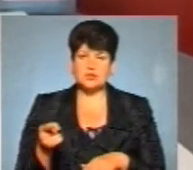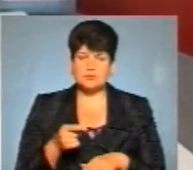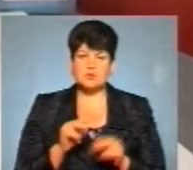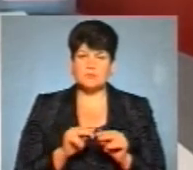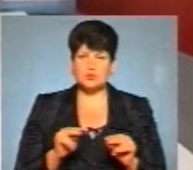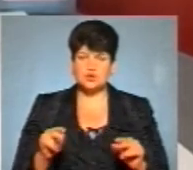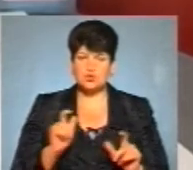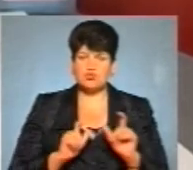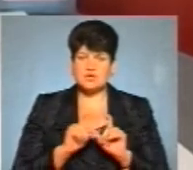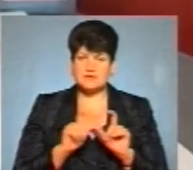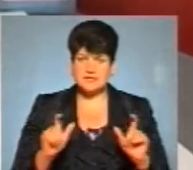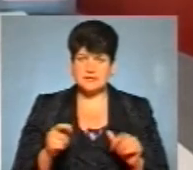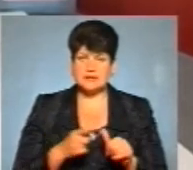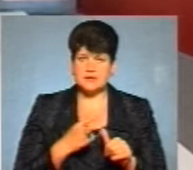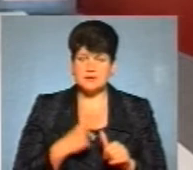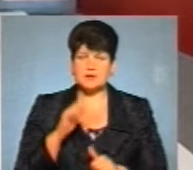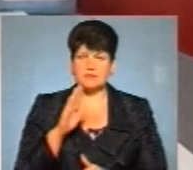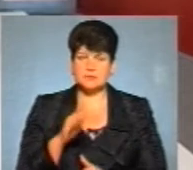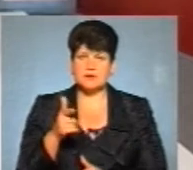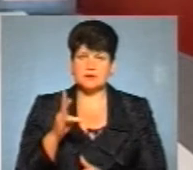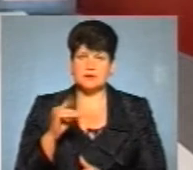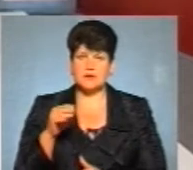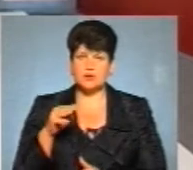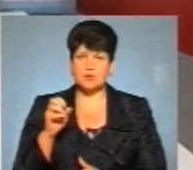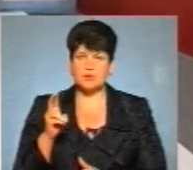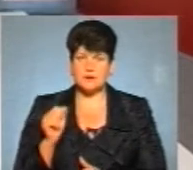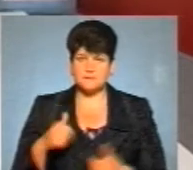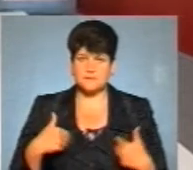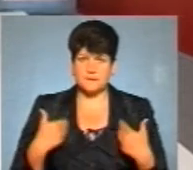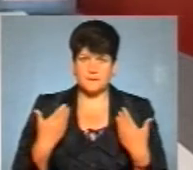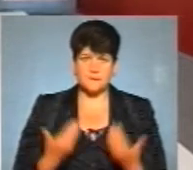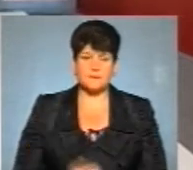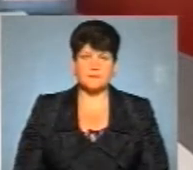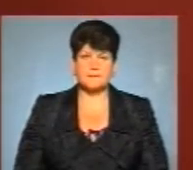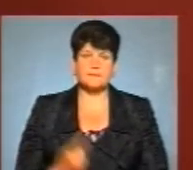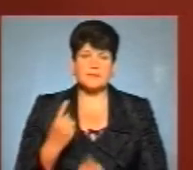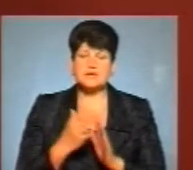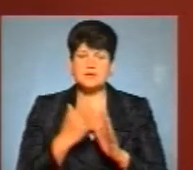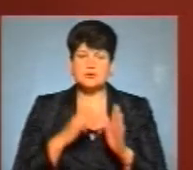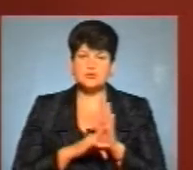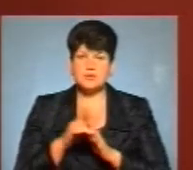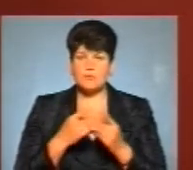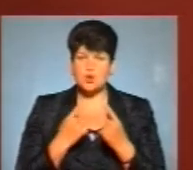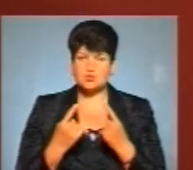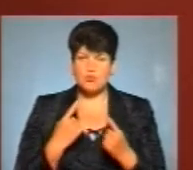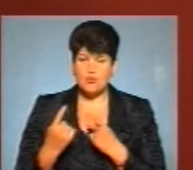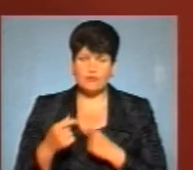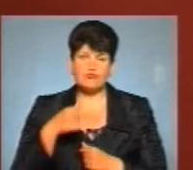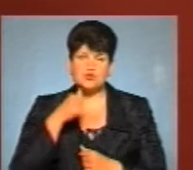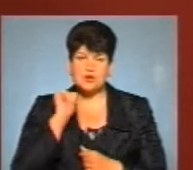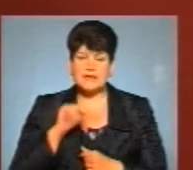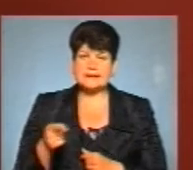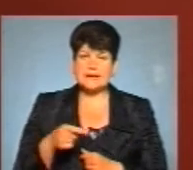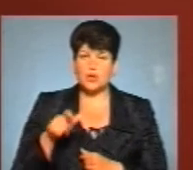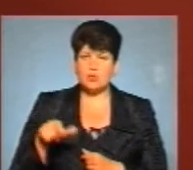педагогічного університету імені Володимира Гнатюка. Вітаю вас. Дякую, вітаю. Перш ніж ми розпочнемо розмову, вчора тернополяни